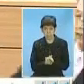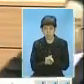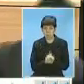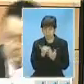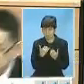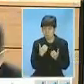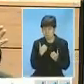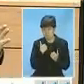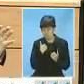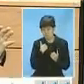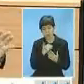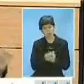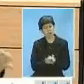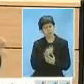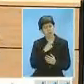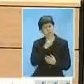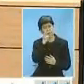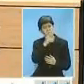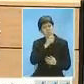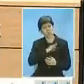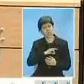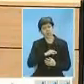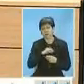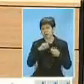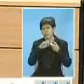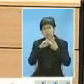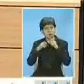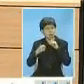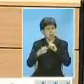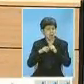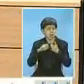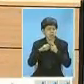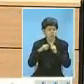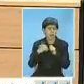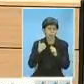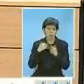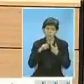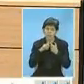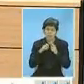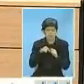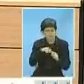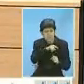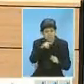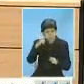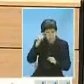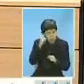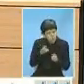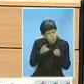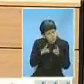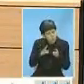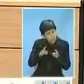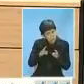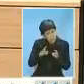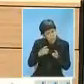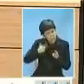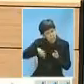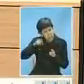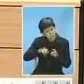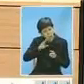ากฏว่าเป็นกรณีที่กำลังกระทบกระเทือนความเข้าใจต่อกระบวนการยุติธรรมของไทย